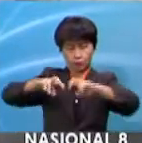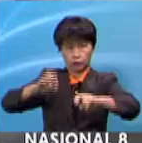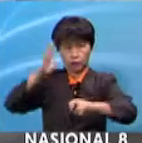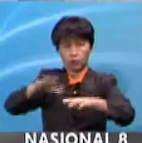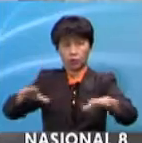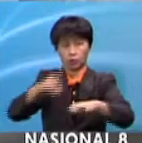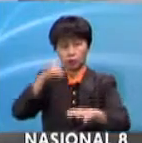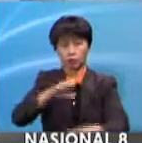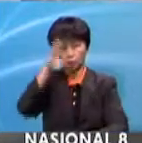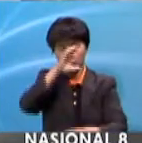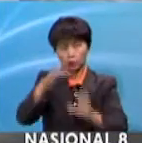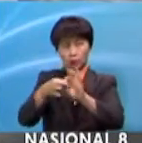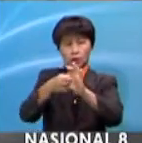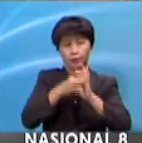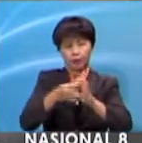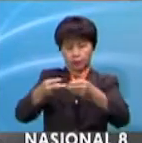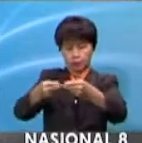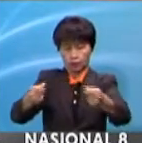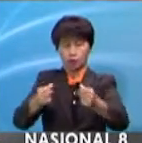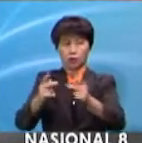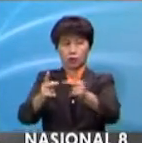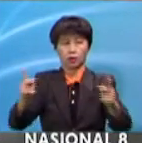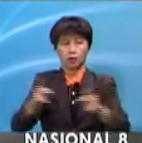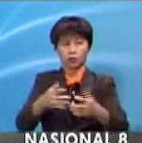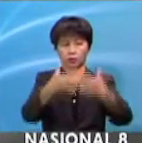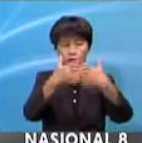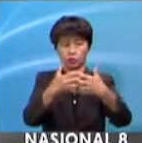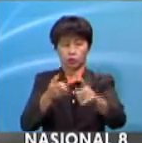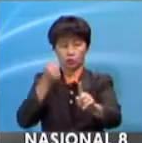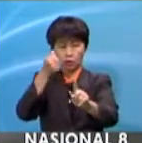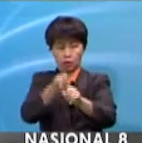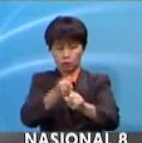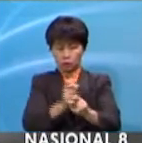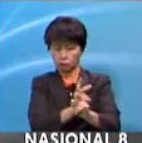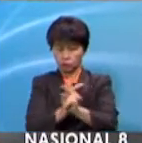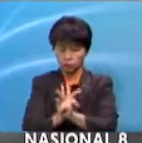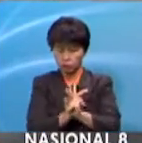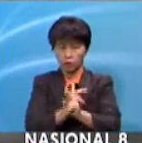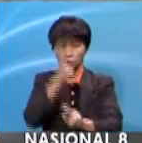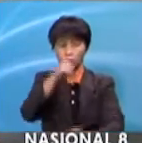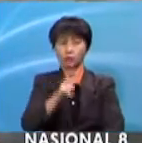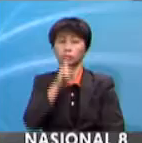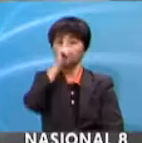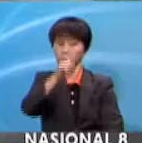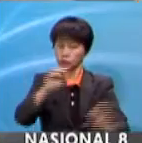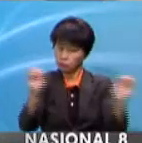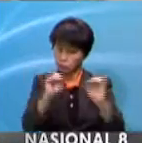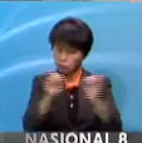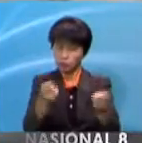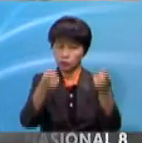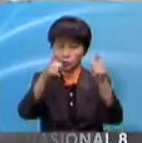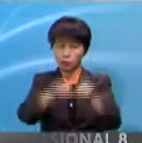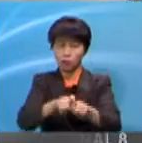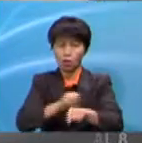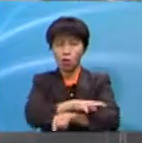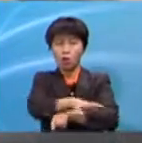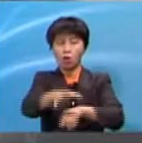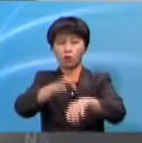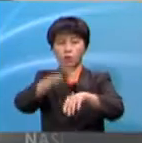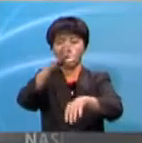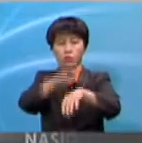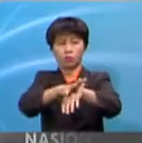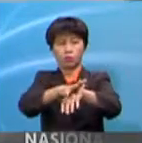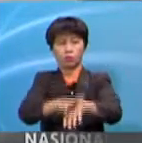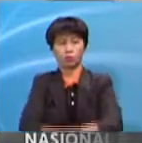dilakukan untuk mencari pemilik tanah. Kawasan kilang juga diarah untuk berjaga-jaga bagi memastikan tiada berlaku penularan virus